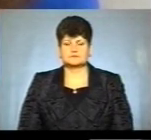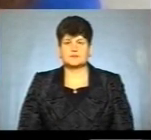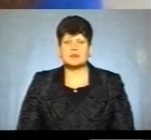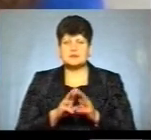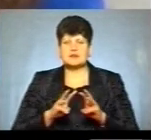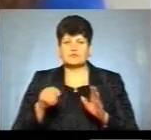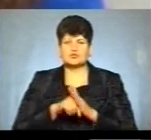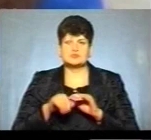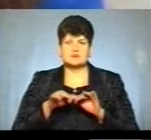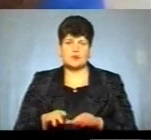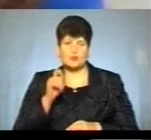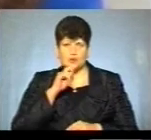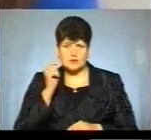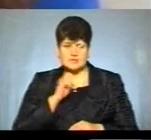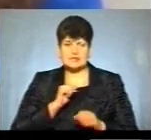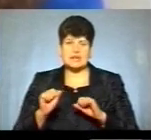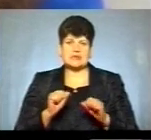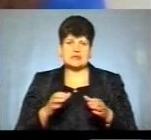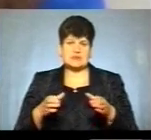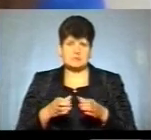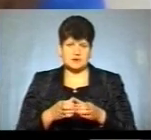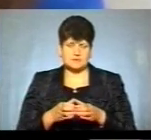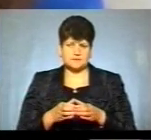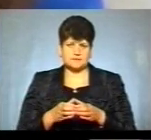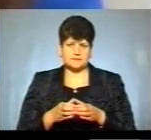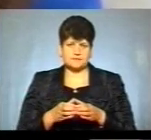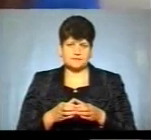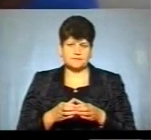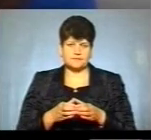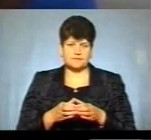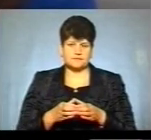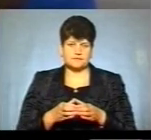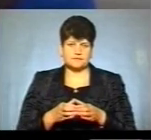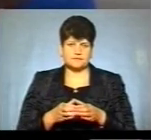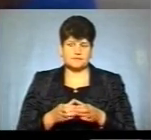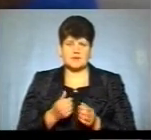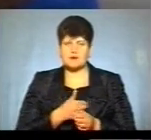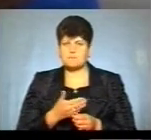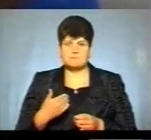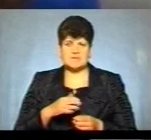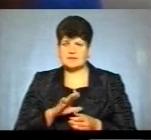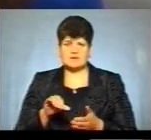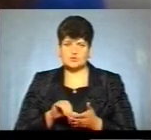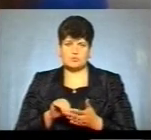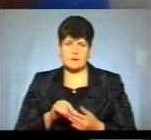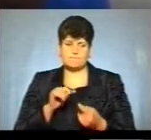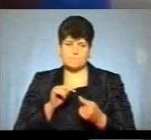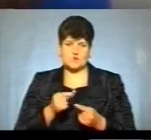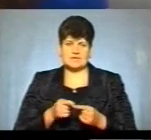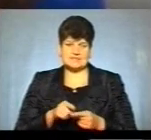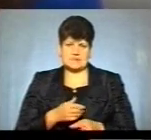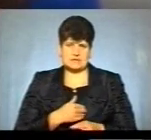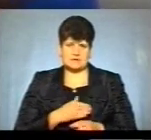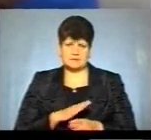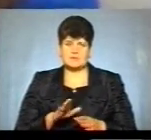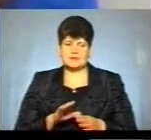Міністерство внутрішніх справ України, департамент, звісно, про який я говорю, ми не виступаємо проти таких ініціатив, ми